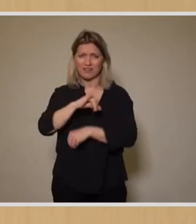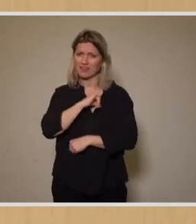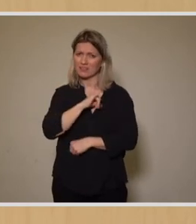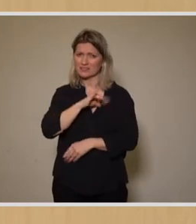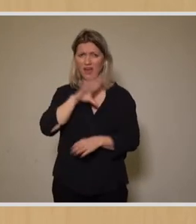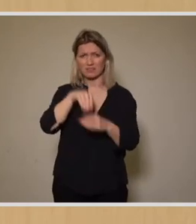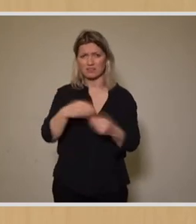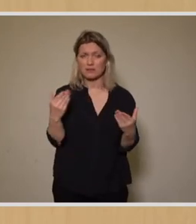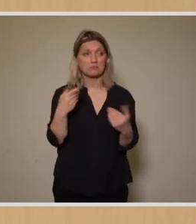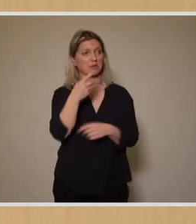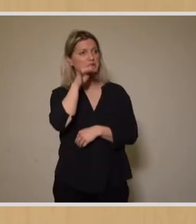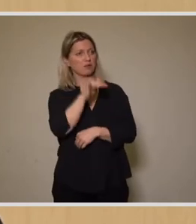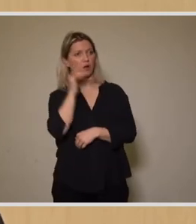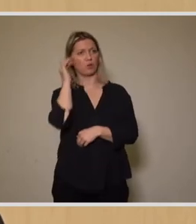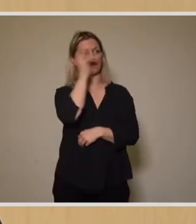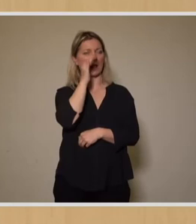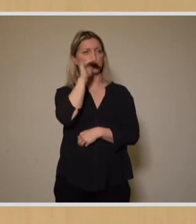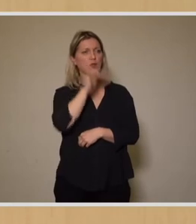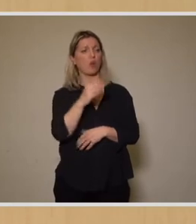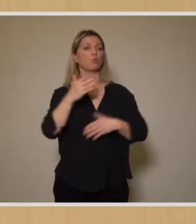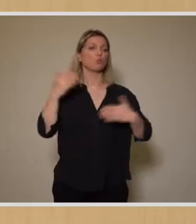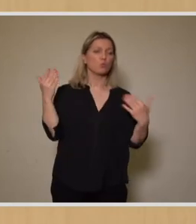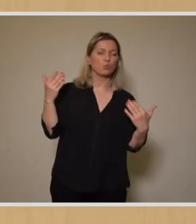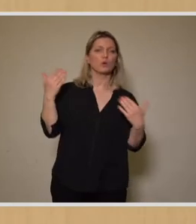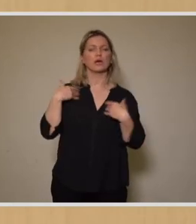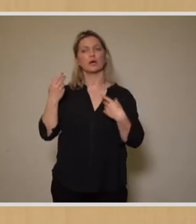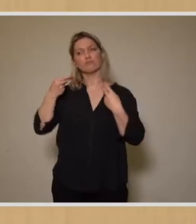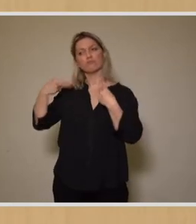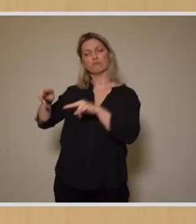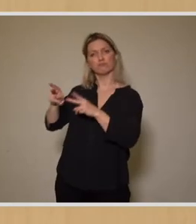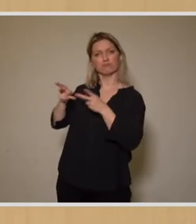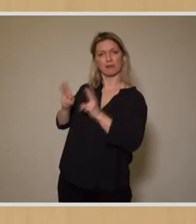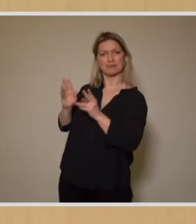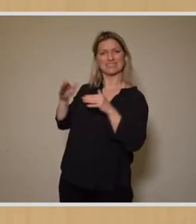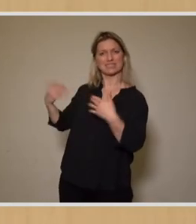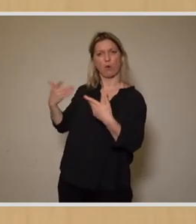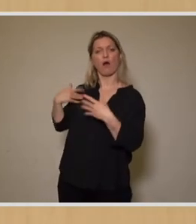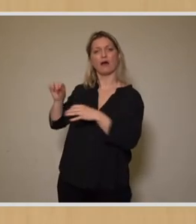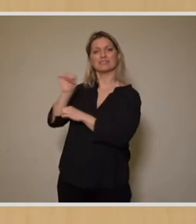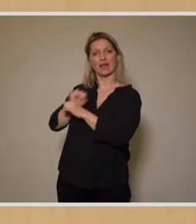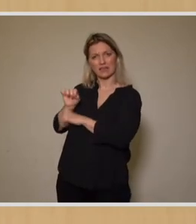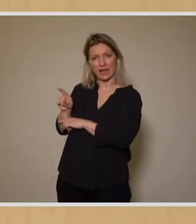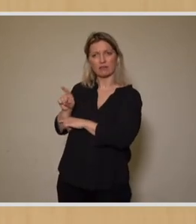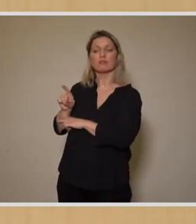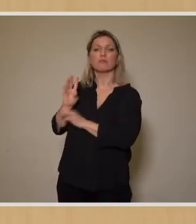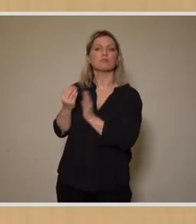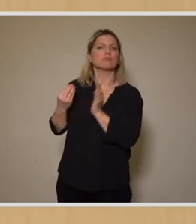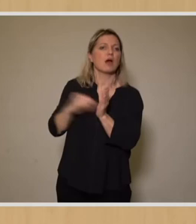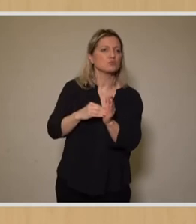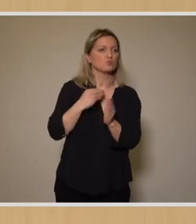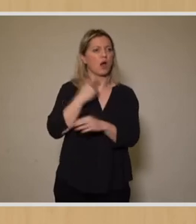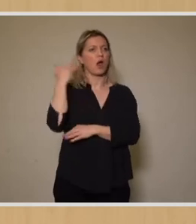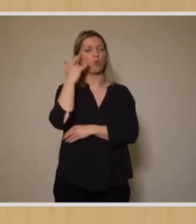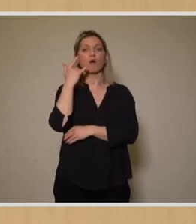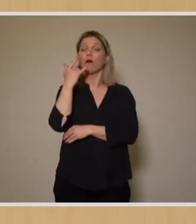man überlegt, es einerseits zu sanieren im Bestand, dass man andererseits die Überlegung hat, einen